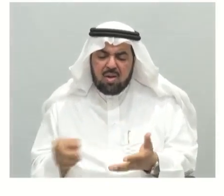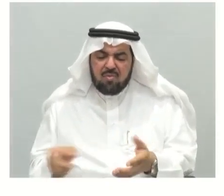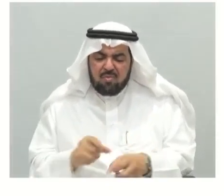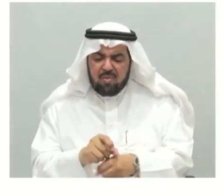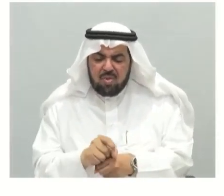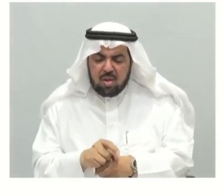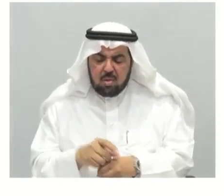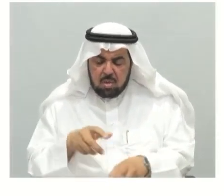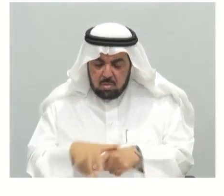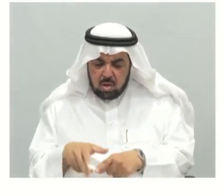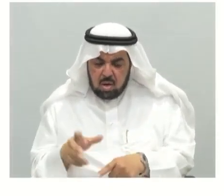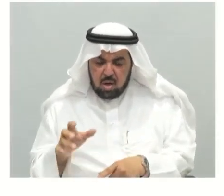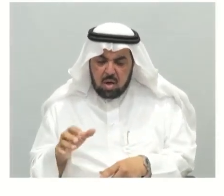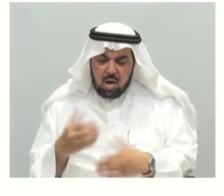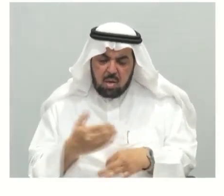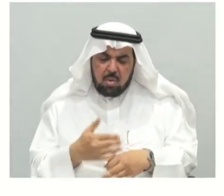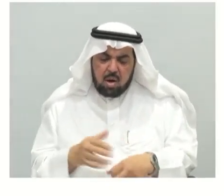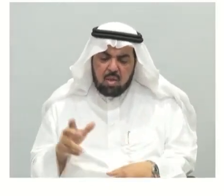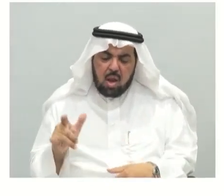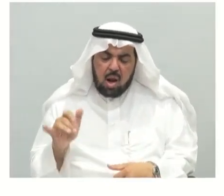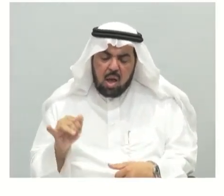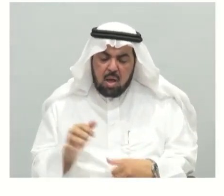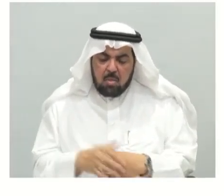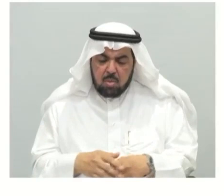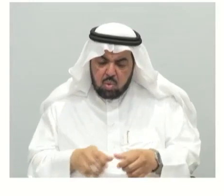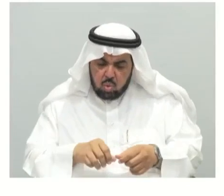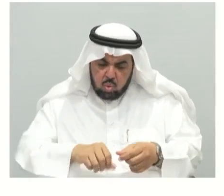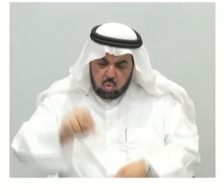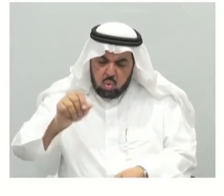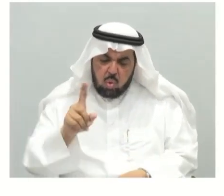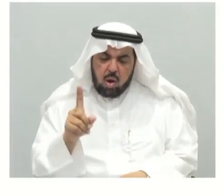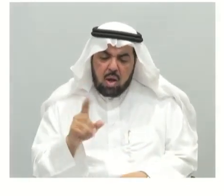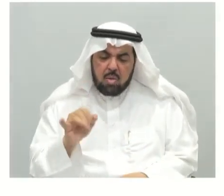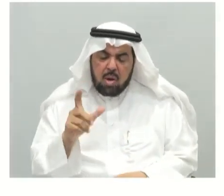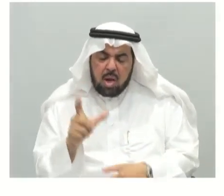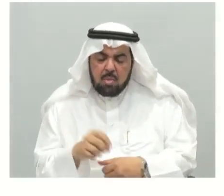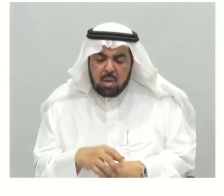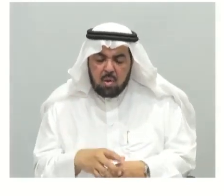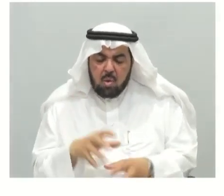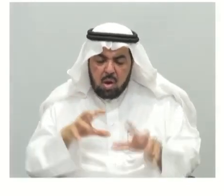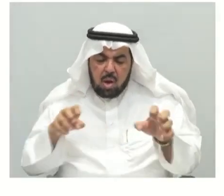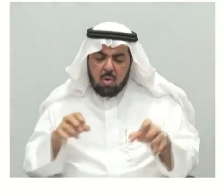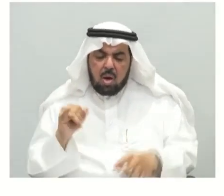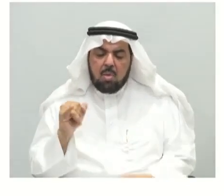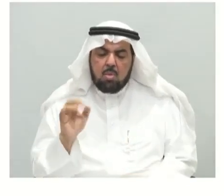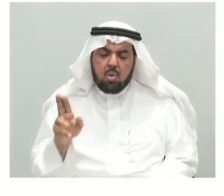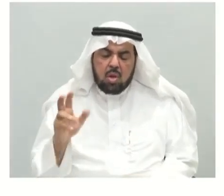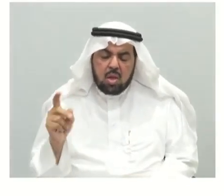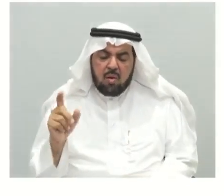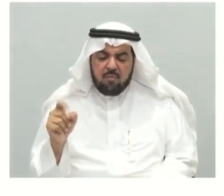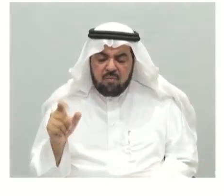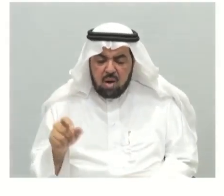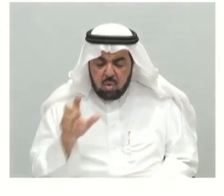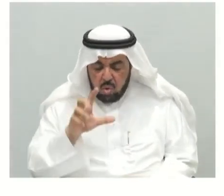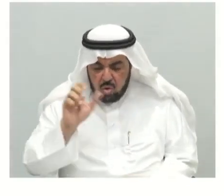لمرض اللايم طوله اقل من 1 مليم وحيوان متطفل نلاحظ ان كل